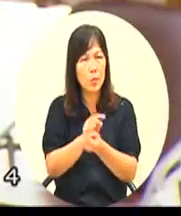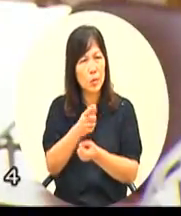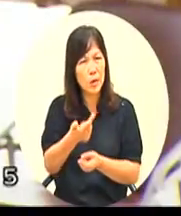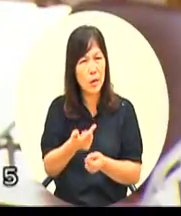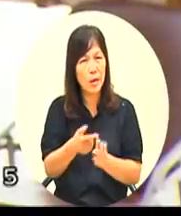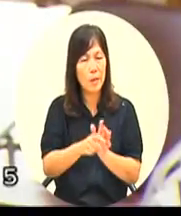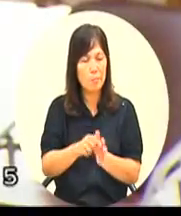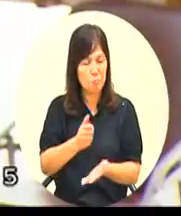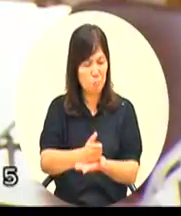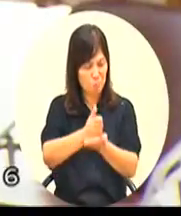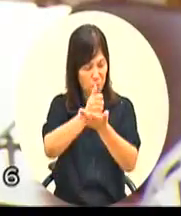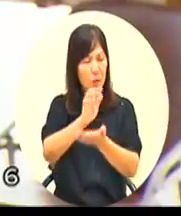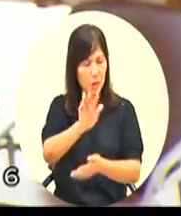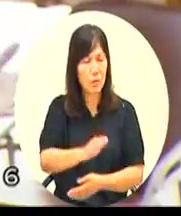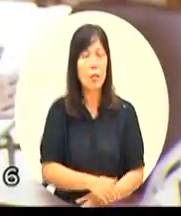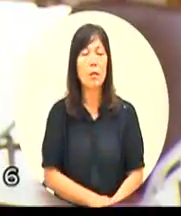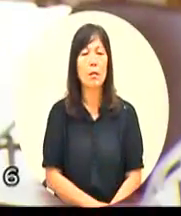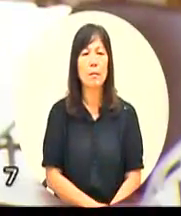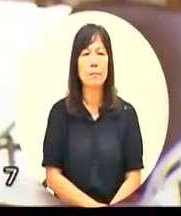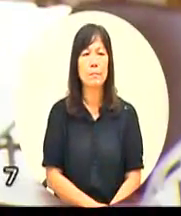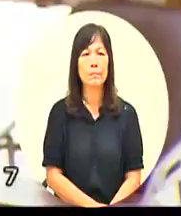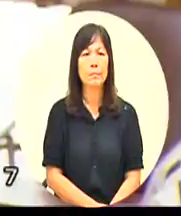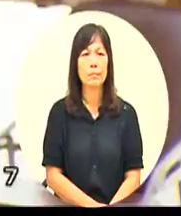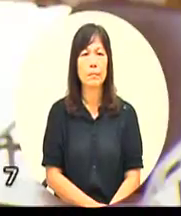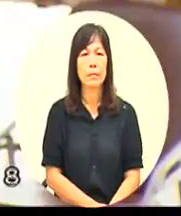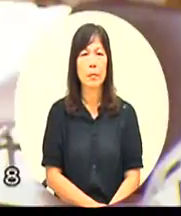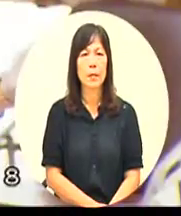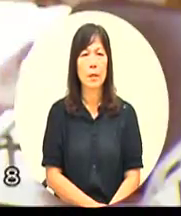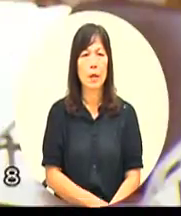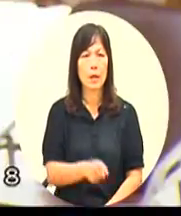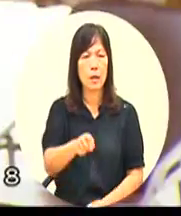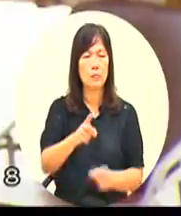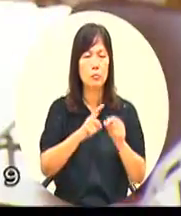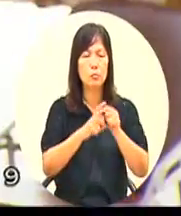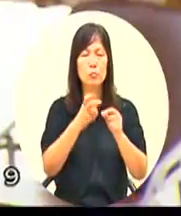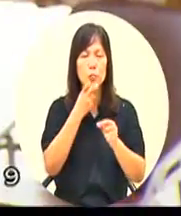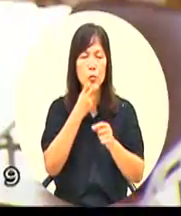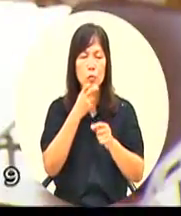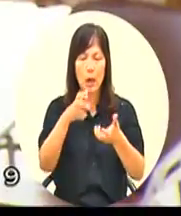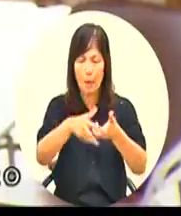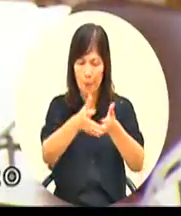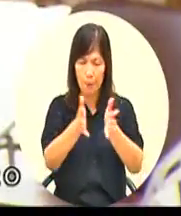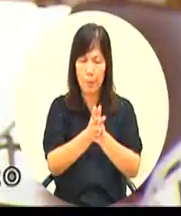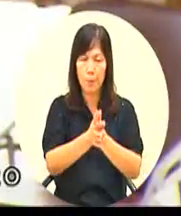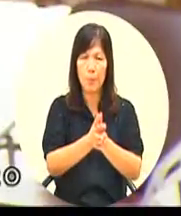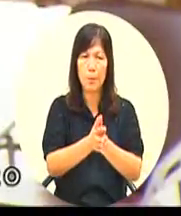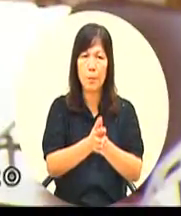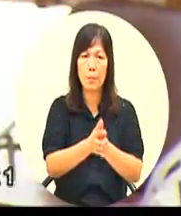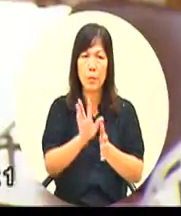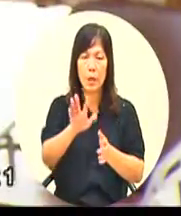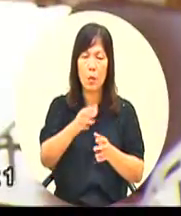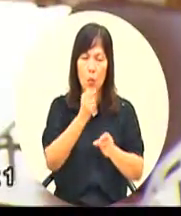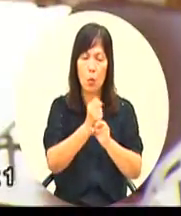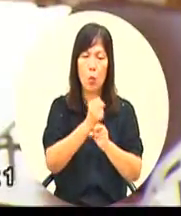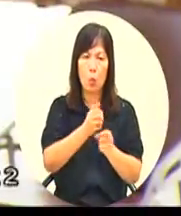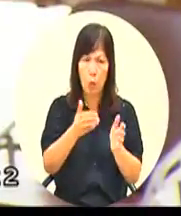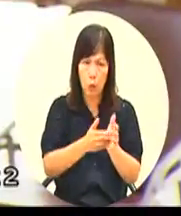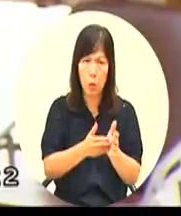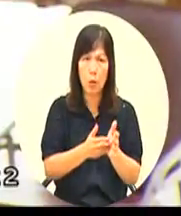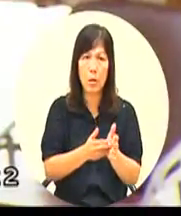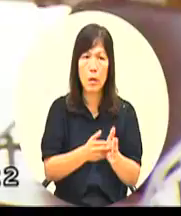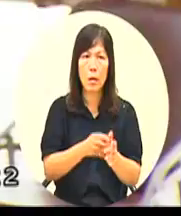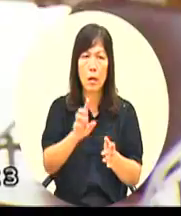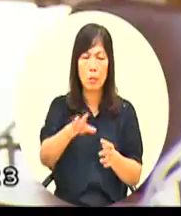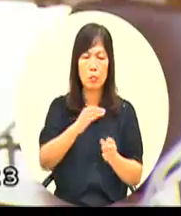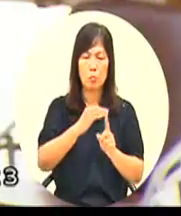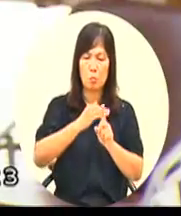就更重的我说他是在中央部会也待了他真的是很有